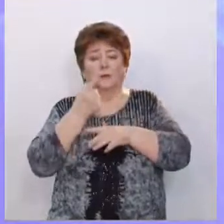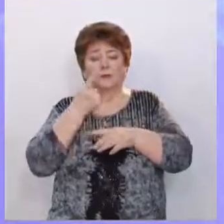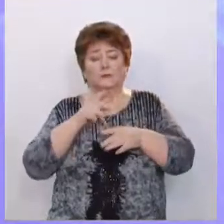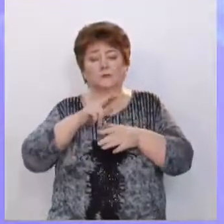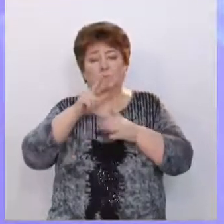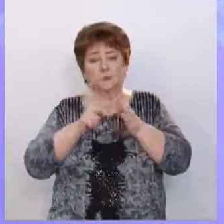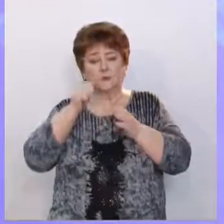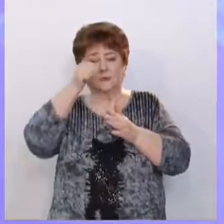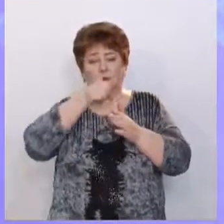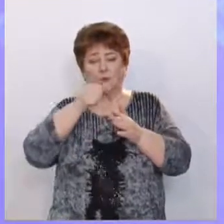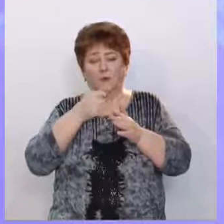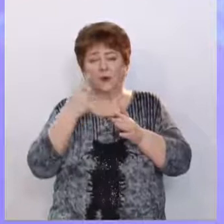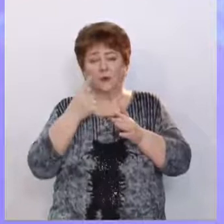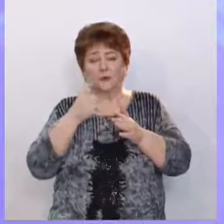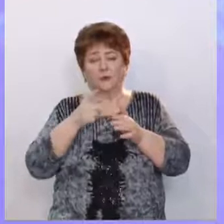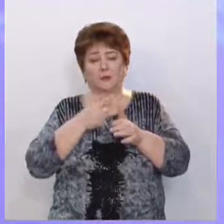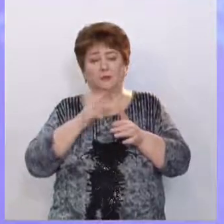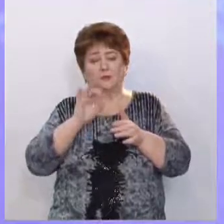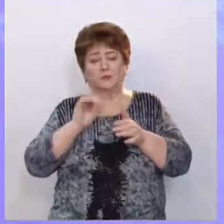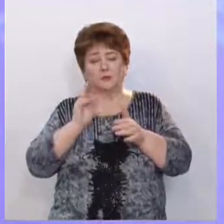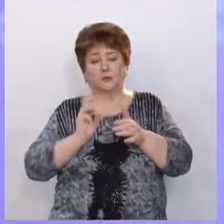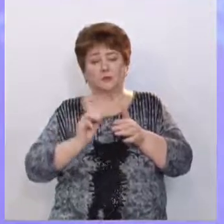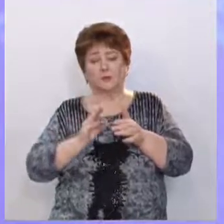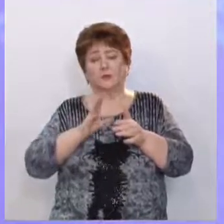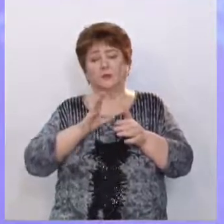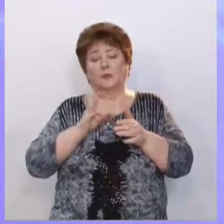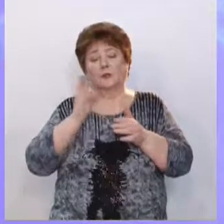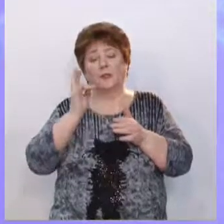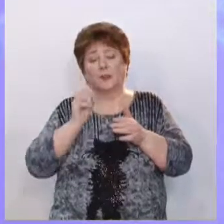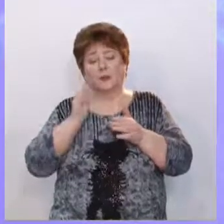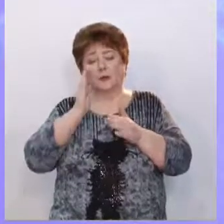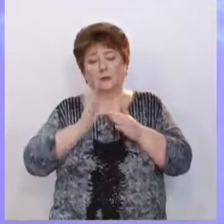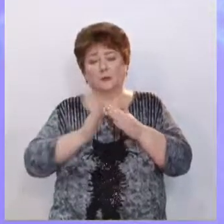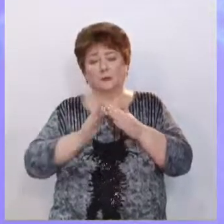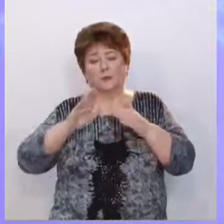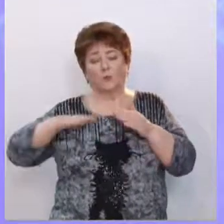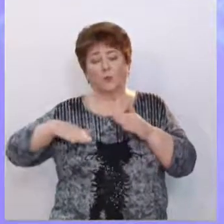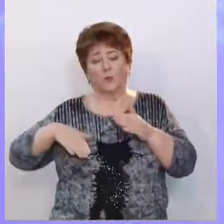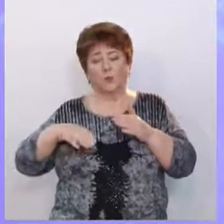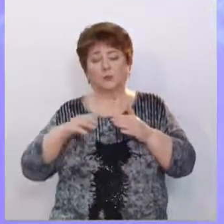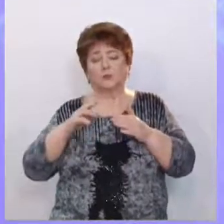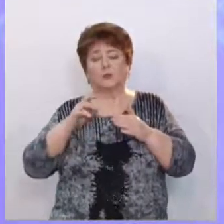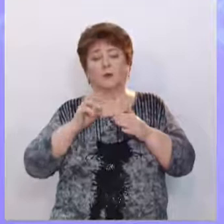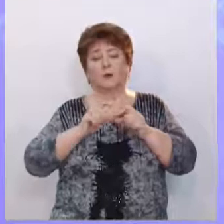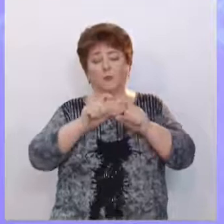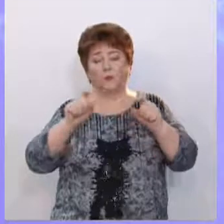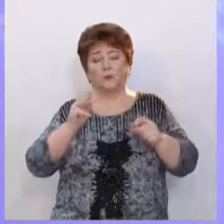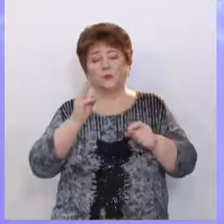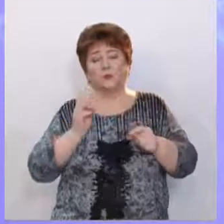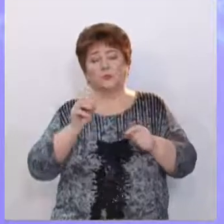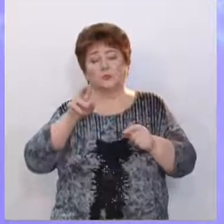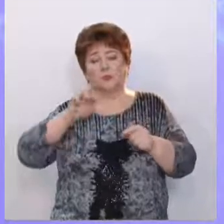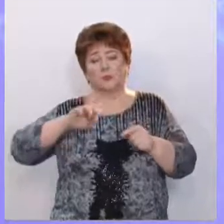1918 года у одних имен существительных на конце после букв шипящих